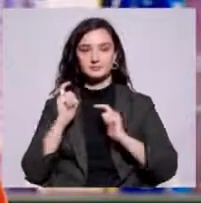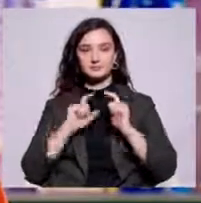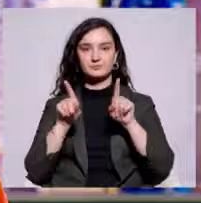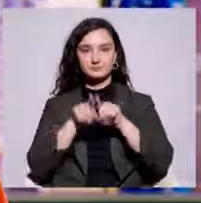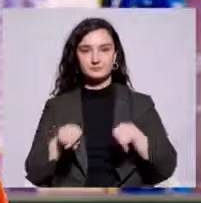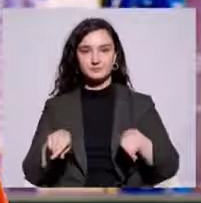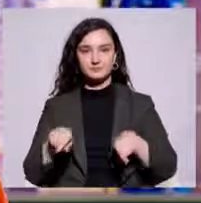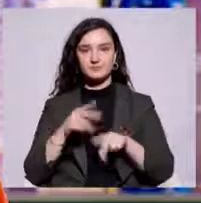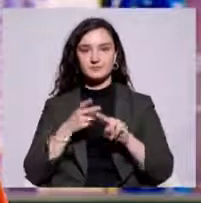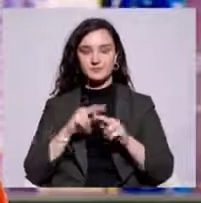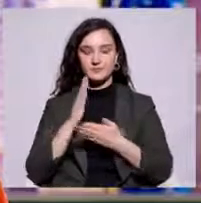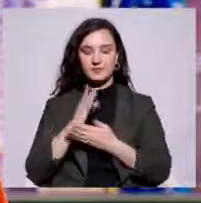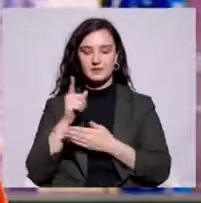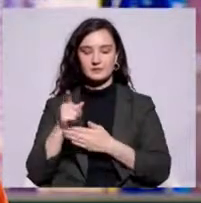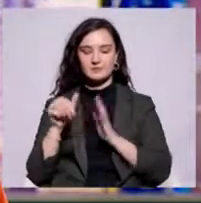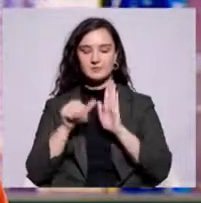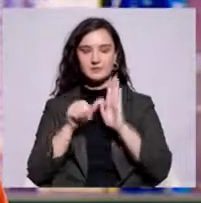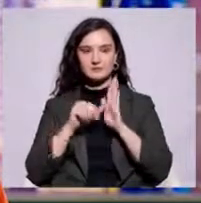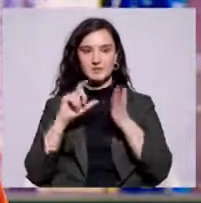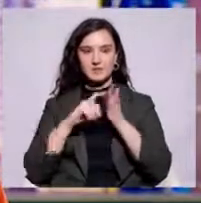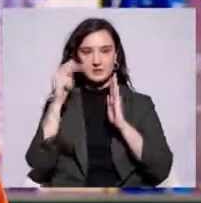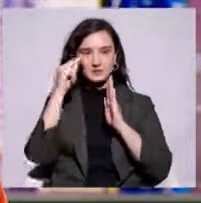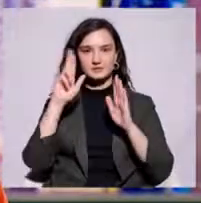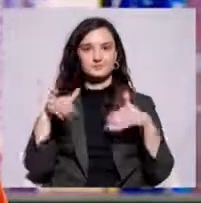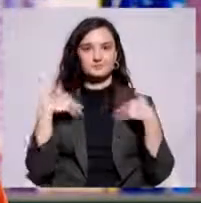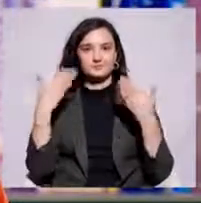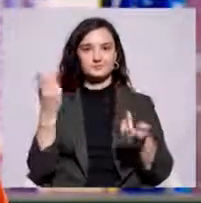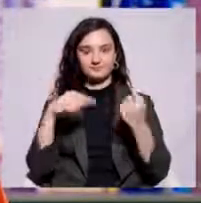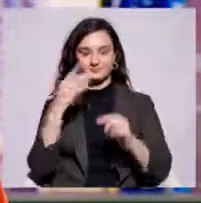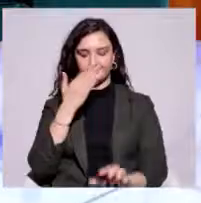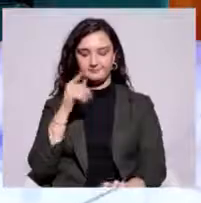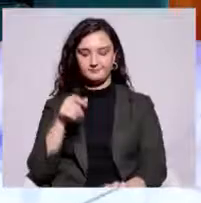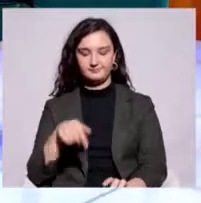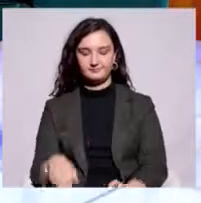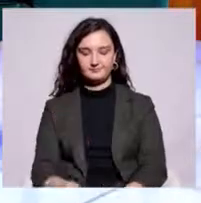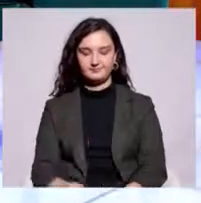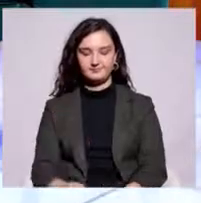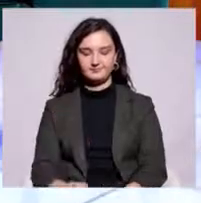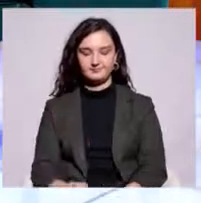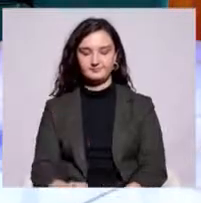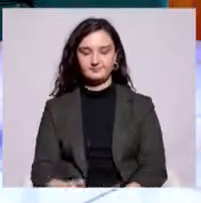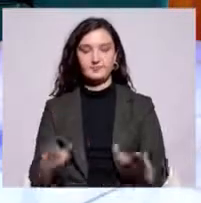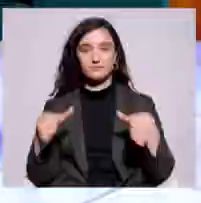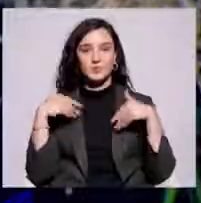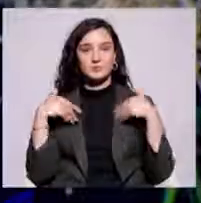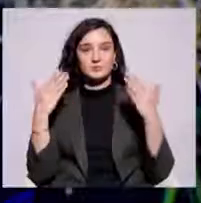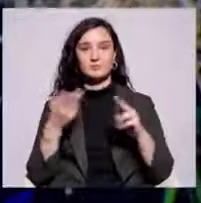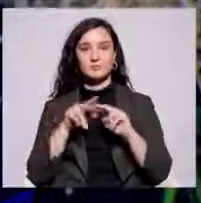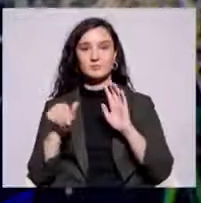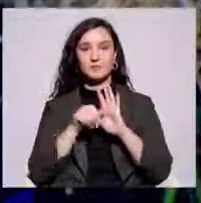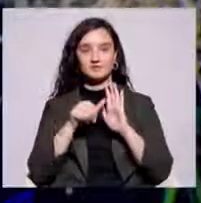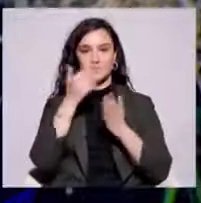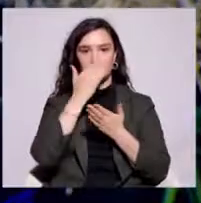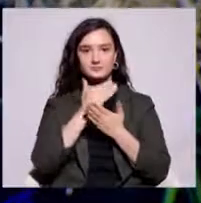teacher too. This is the 6th class and welcome to the lesson. მოგესალმებით მეგობრებო, ეს ჩვენი